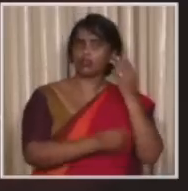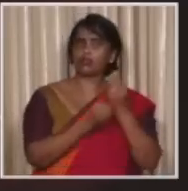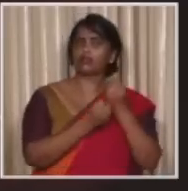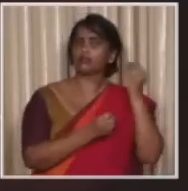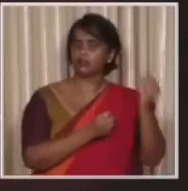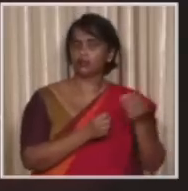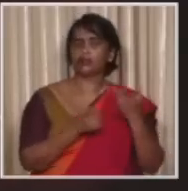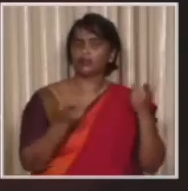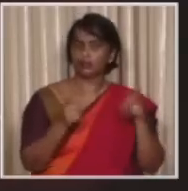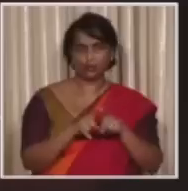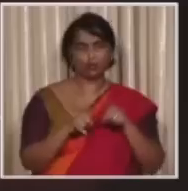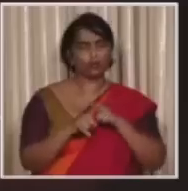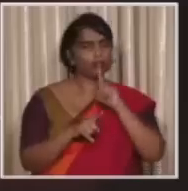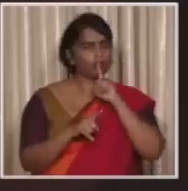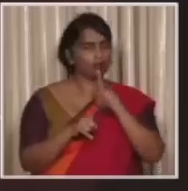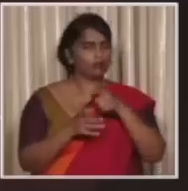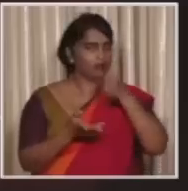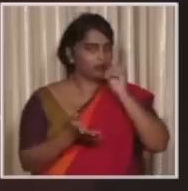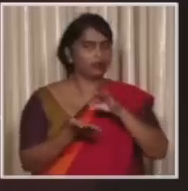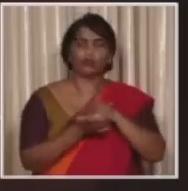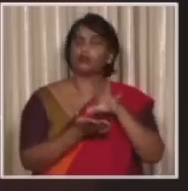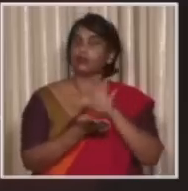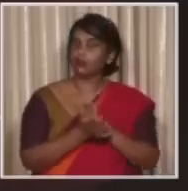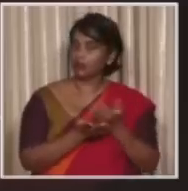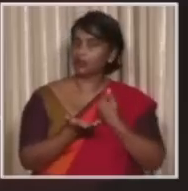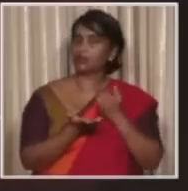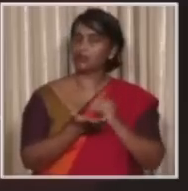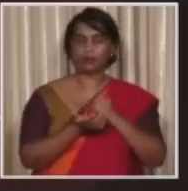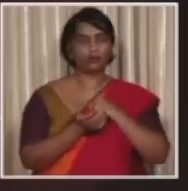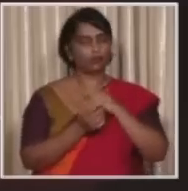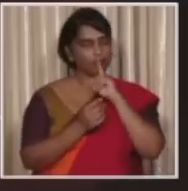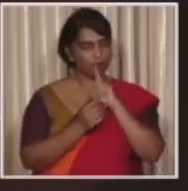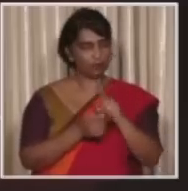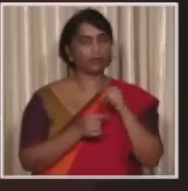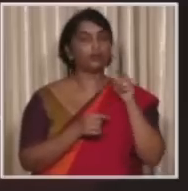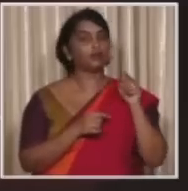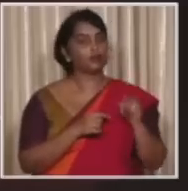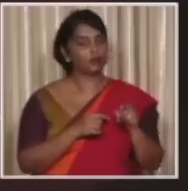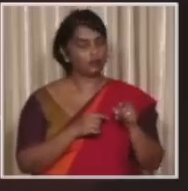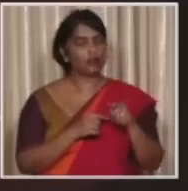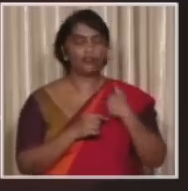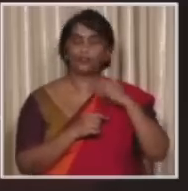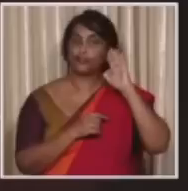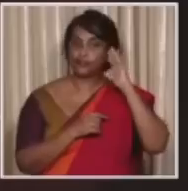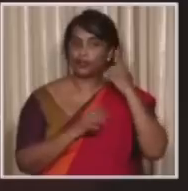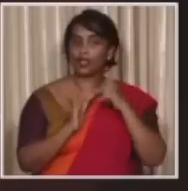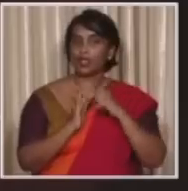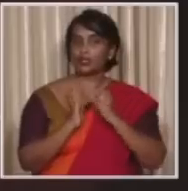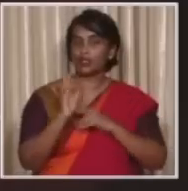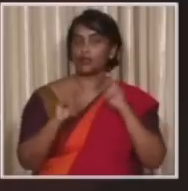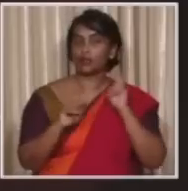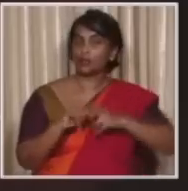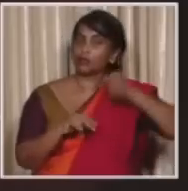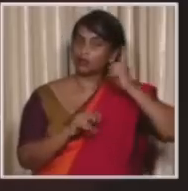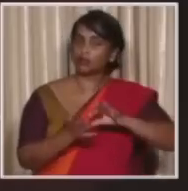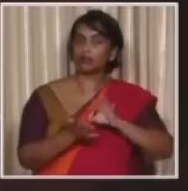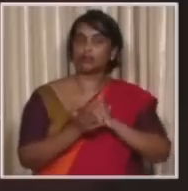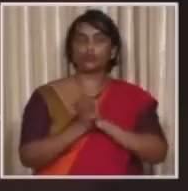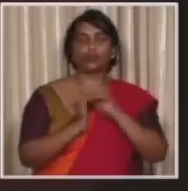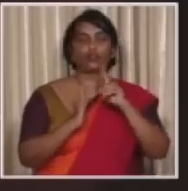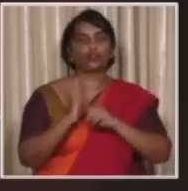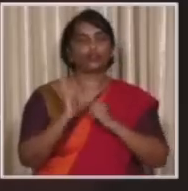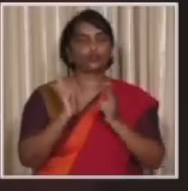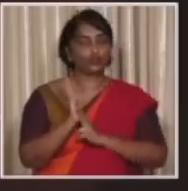ඕනේ. ඒ නිසා මම මේ තීන්දුව තීරණ ගන්න අයගෙන් නැවත වතාවක් ඉල්ලනවා. මේ විශේෂයෙන්ම IMF එකගතාවයට අනුව ජූනි